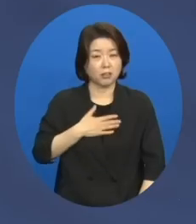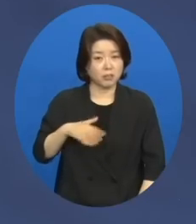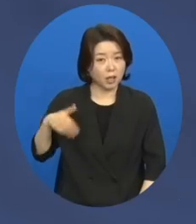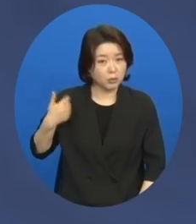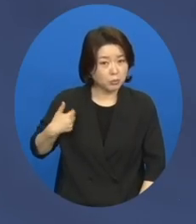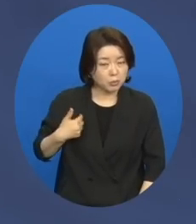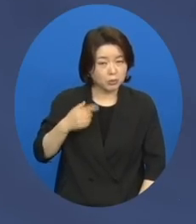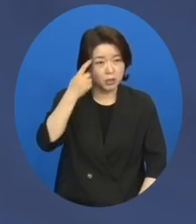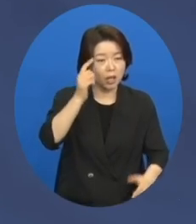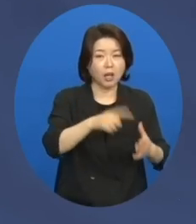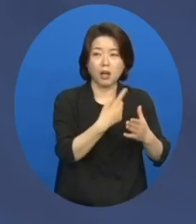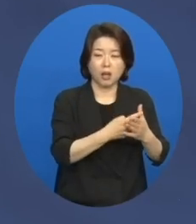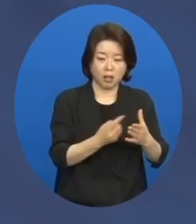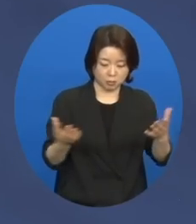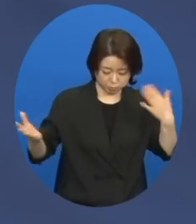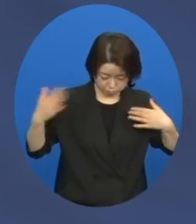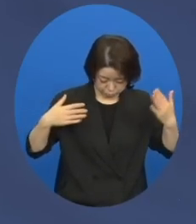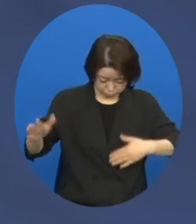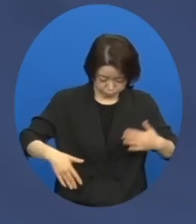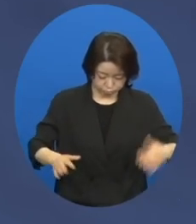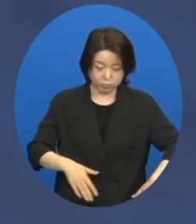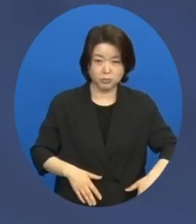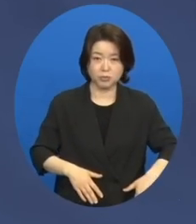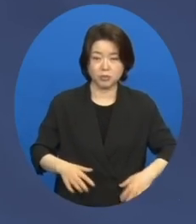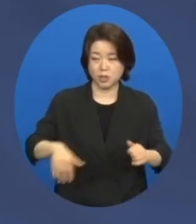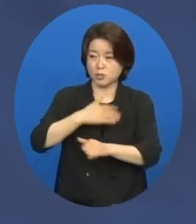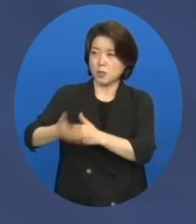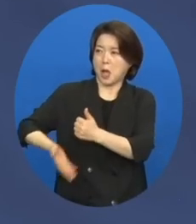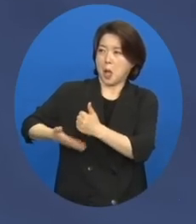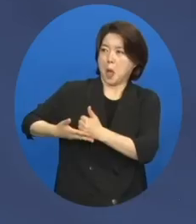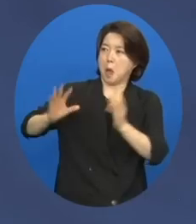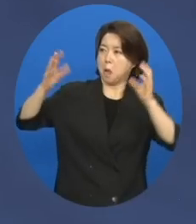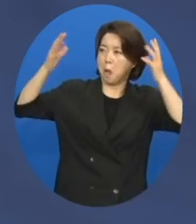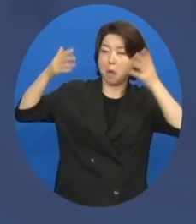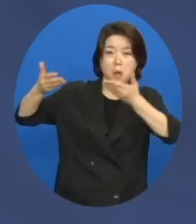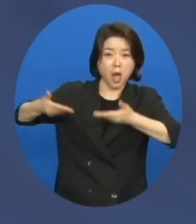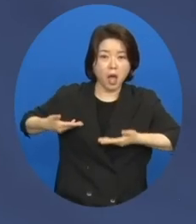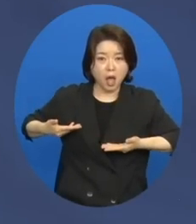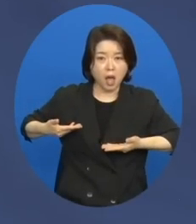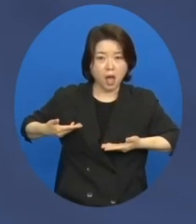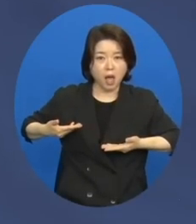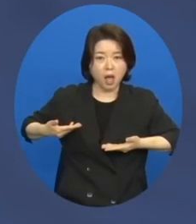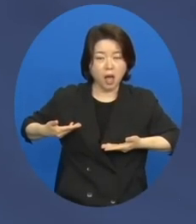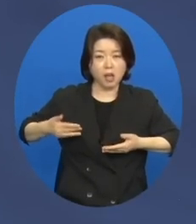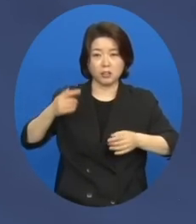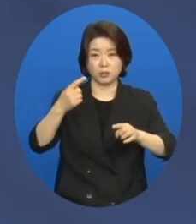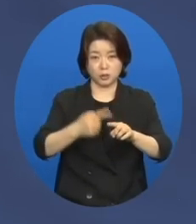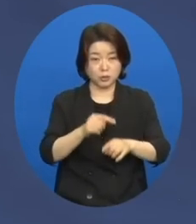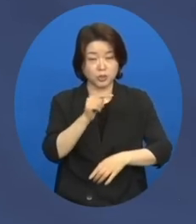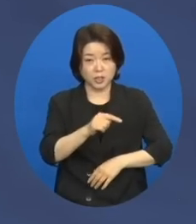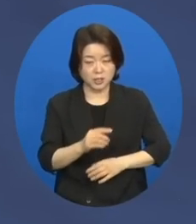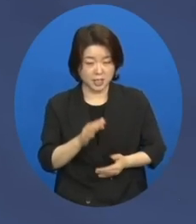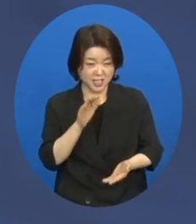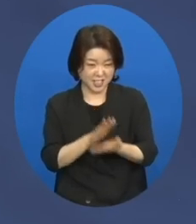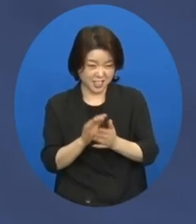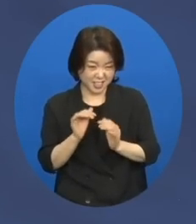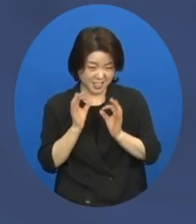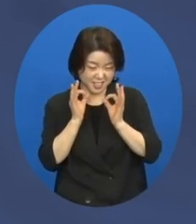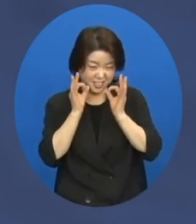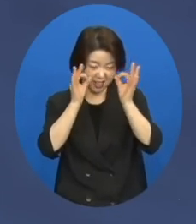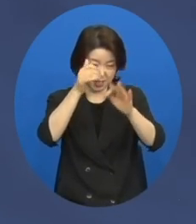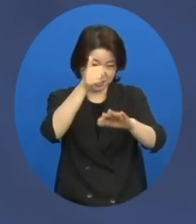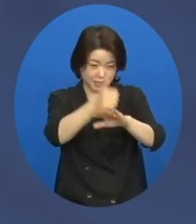이게 덕지덕지 이게 쌓인 거예요. 주변에서 칭찬을 받고 그러다가 이제 이 열심의 최선의